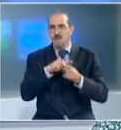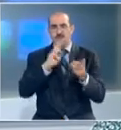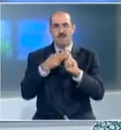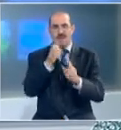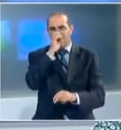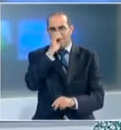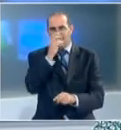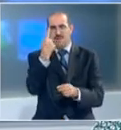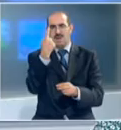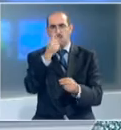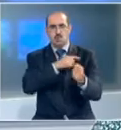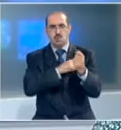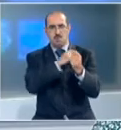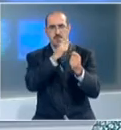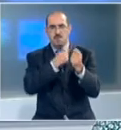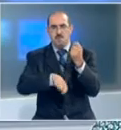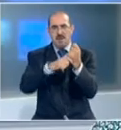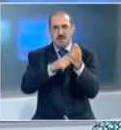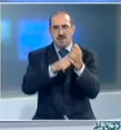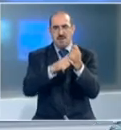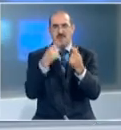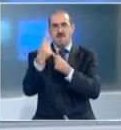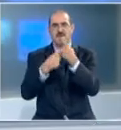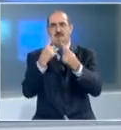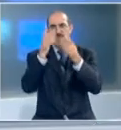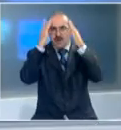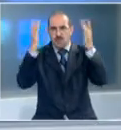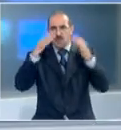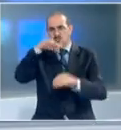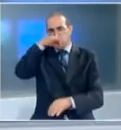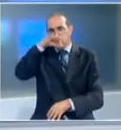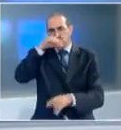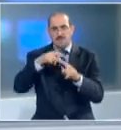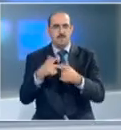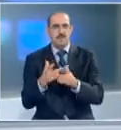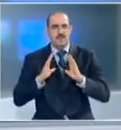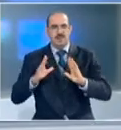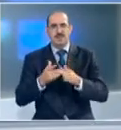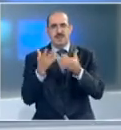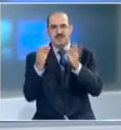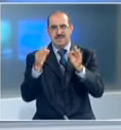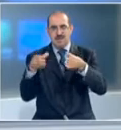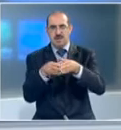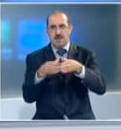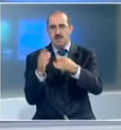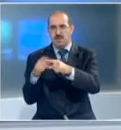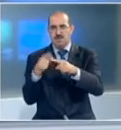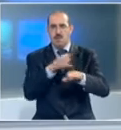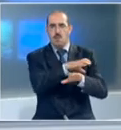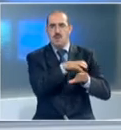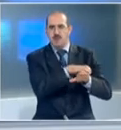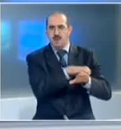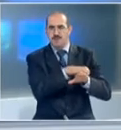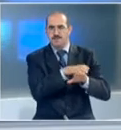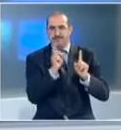على مدى أسبوع كامل المهرجان الثقافي المحلي للإنشاد بمشاركة 10 فرق من عدة ولايات.